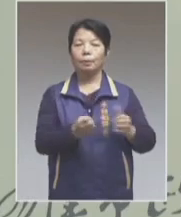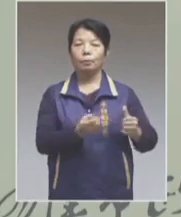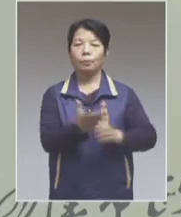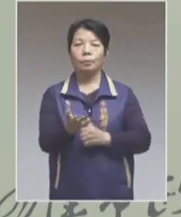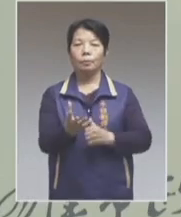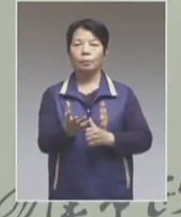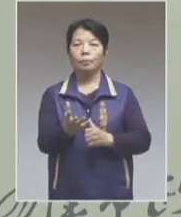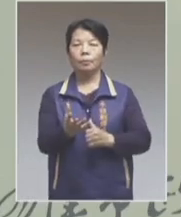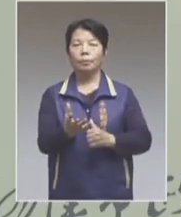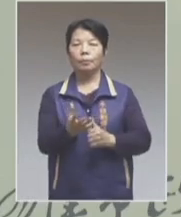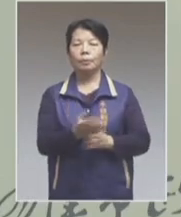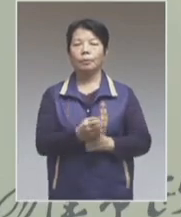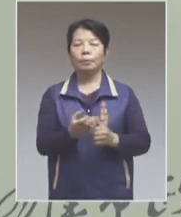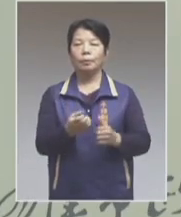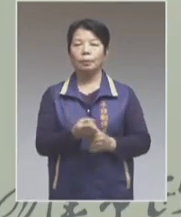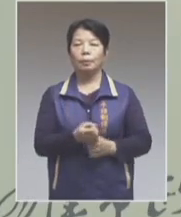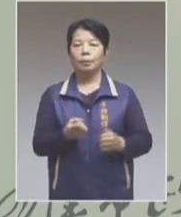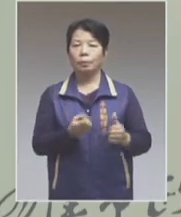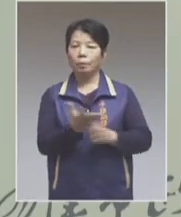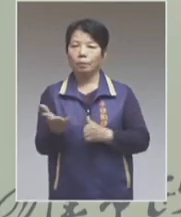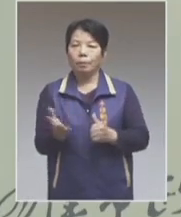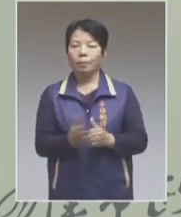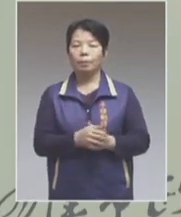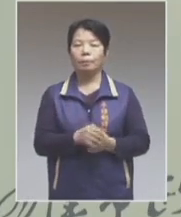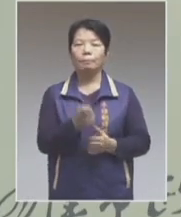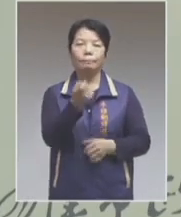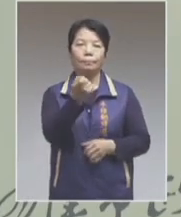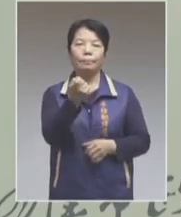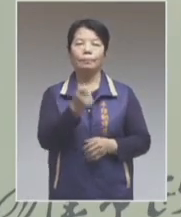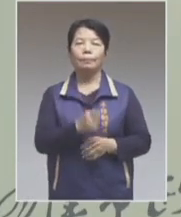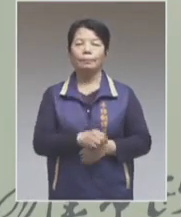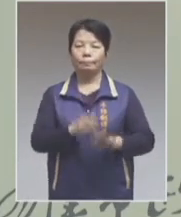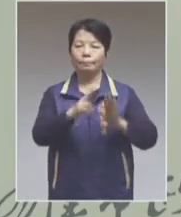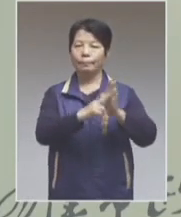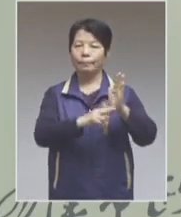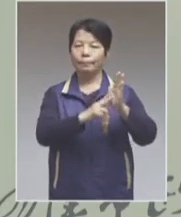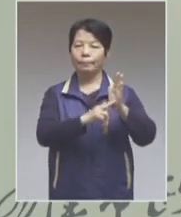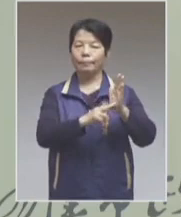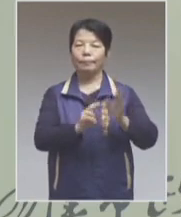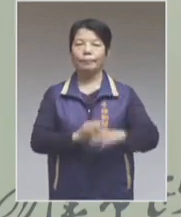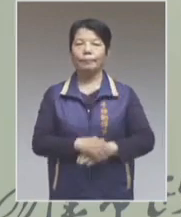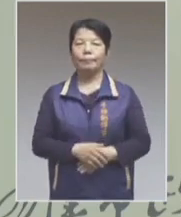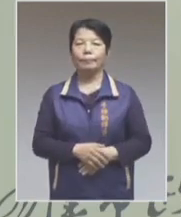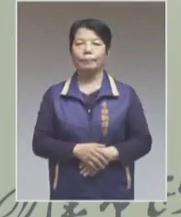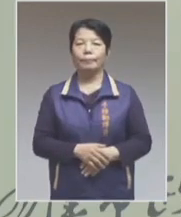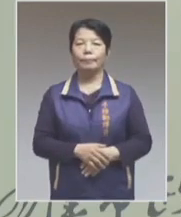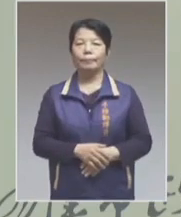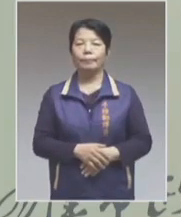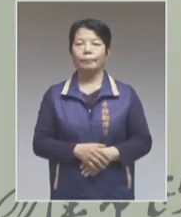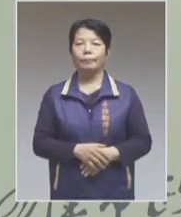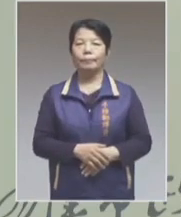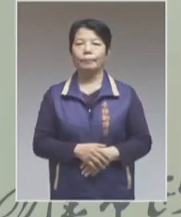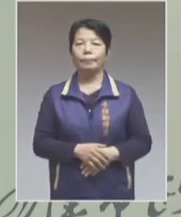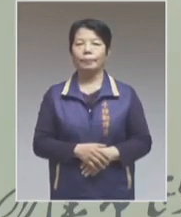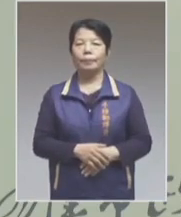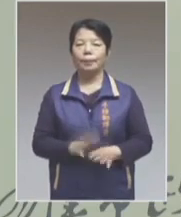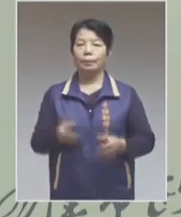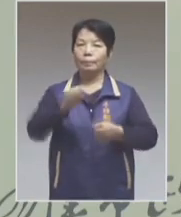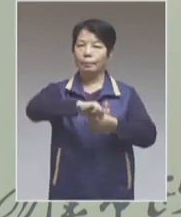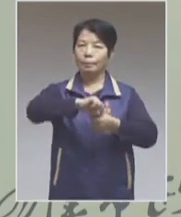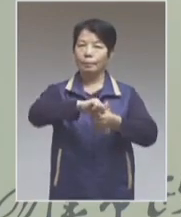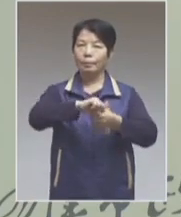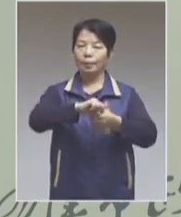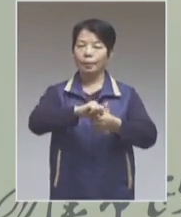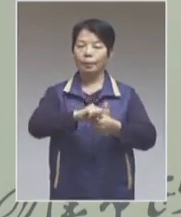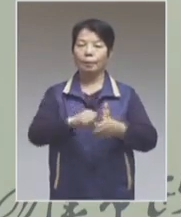险好、哦、不高，好、哦，这个部分也先跟大家做说明。那另外一个就是新增的其